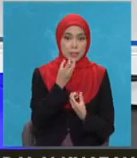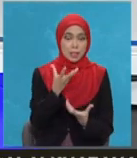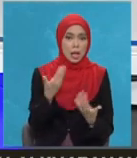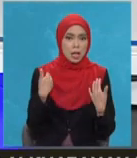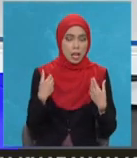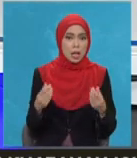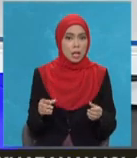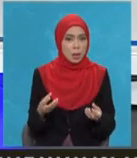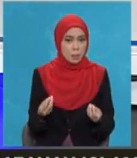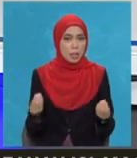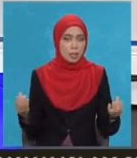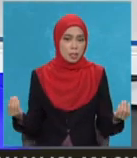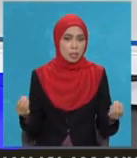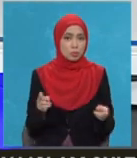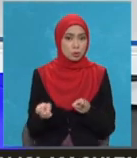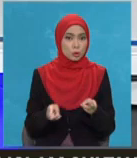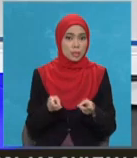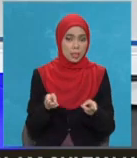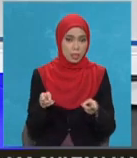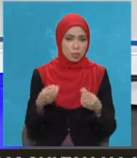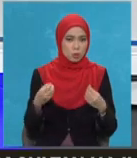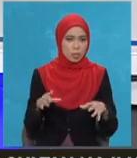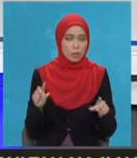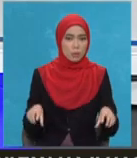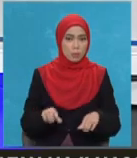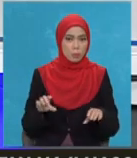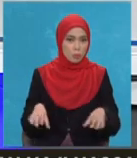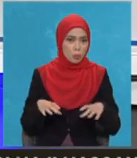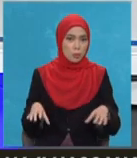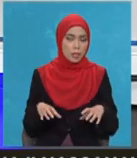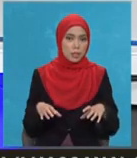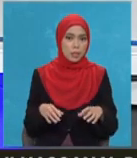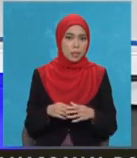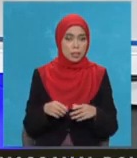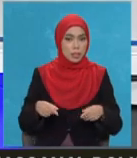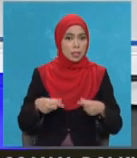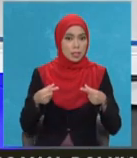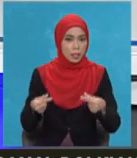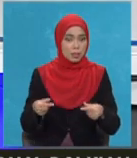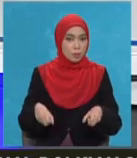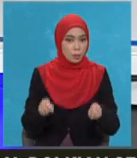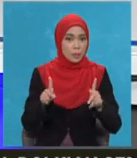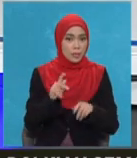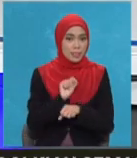termasuk public private Partnership yang memberi peluang pekerjaan kepada anak-anak tempatan